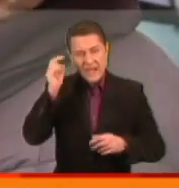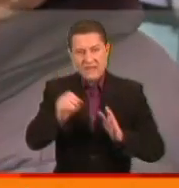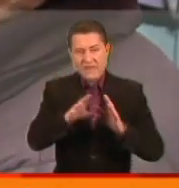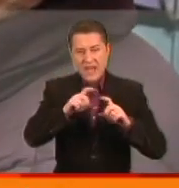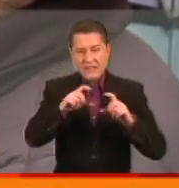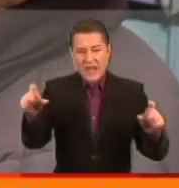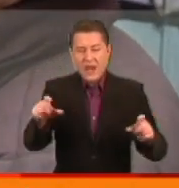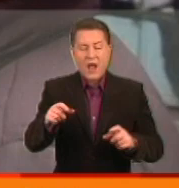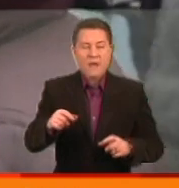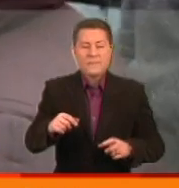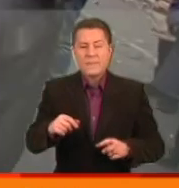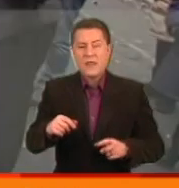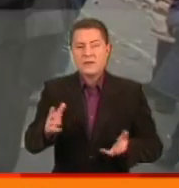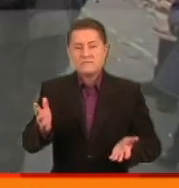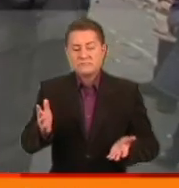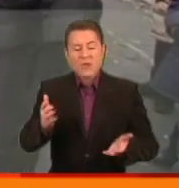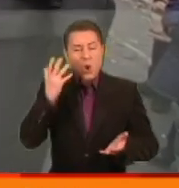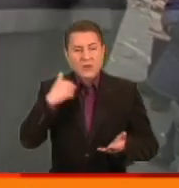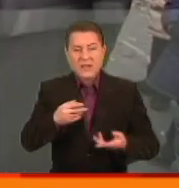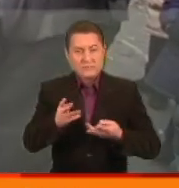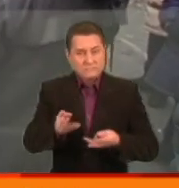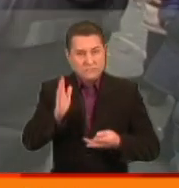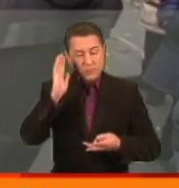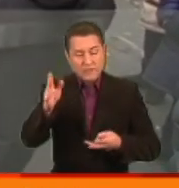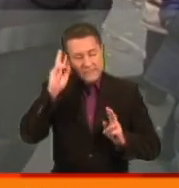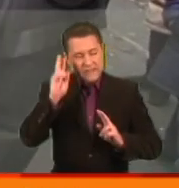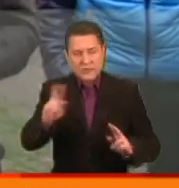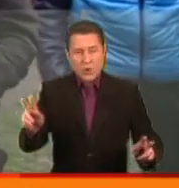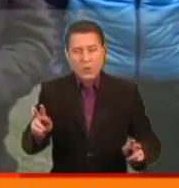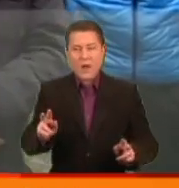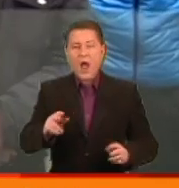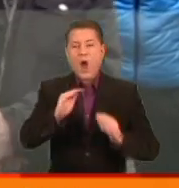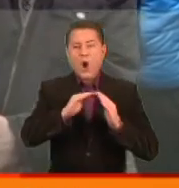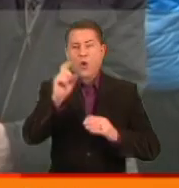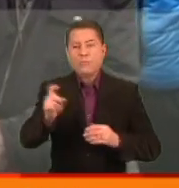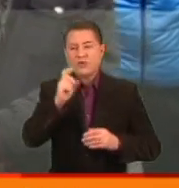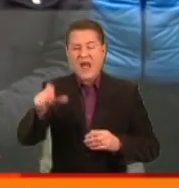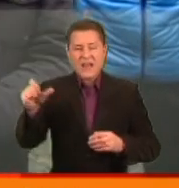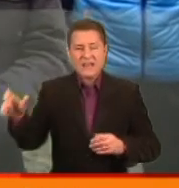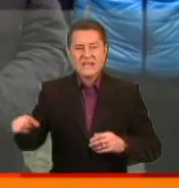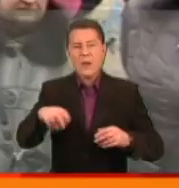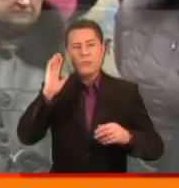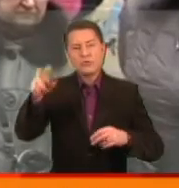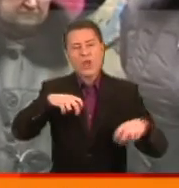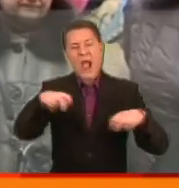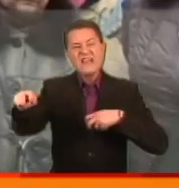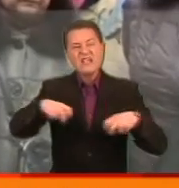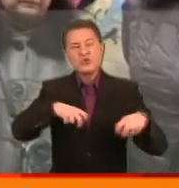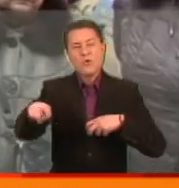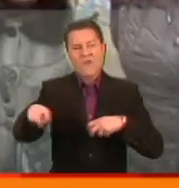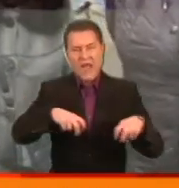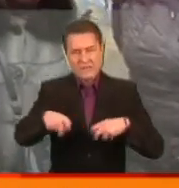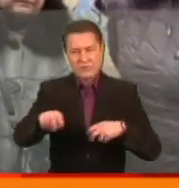їм вдасться зігрітись і помитись – невідомо. Перш ніж стати до роботи, комунальники листуватимуться. Писати